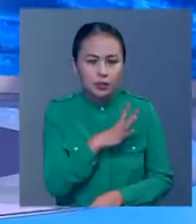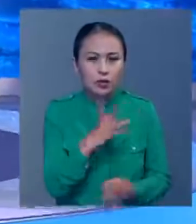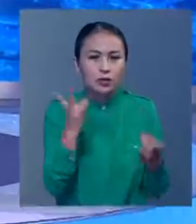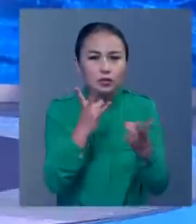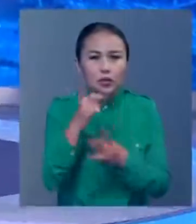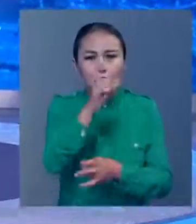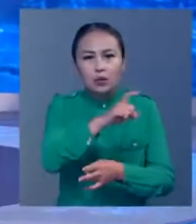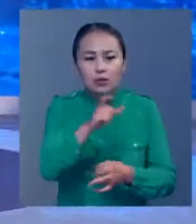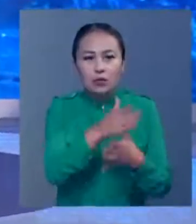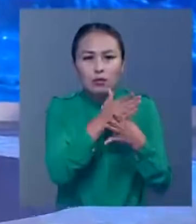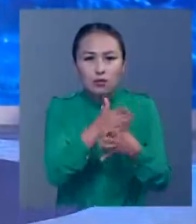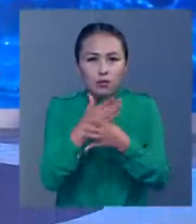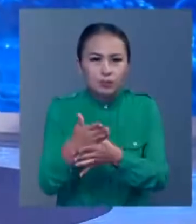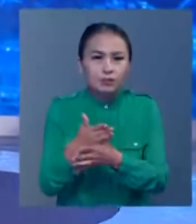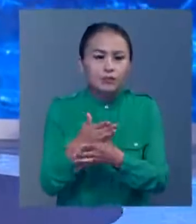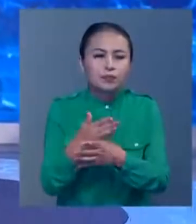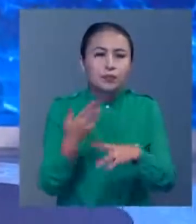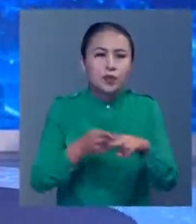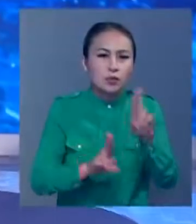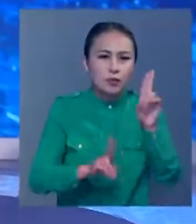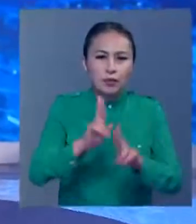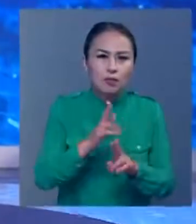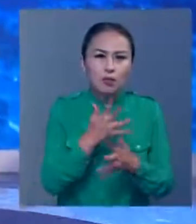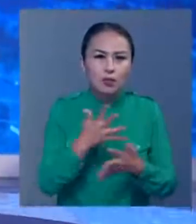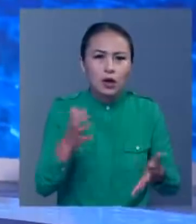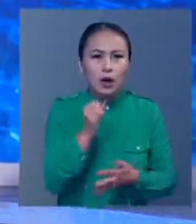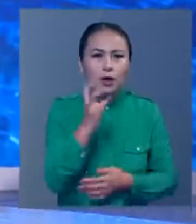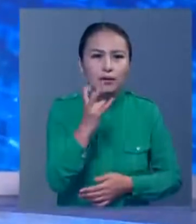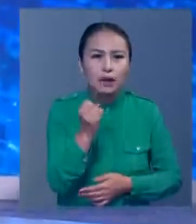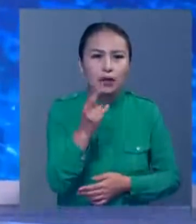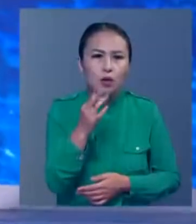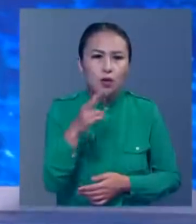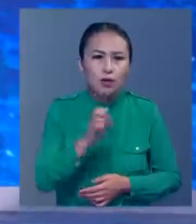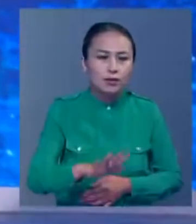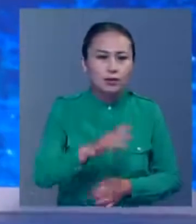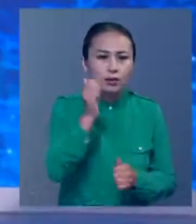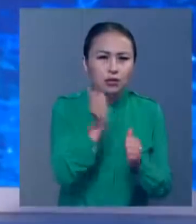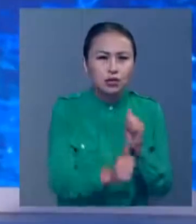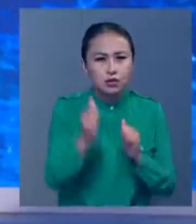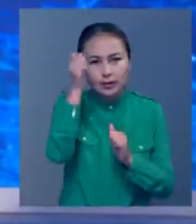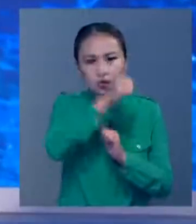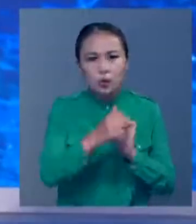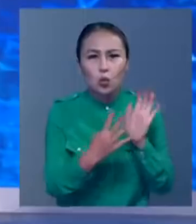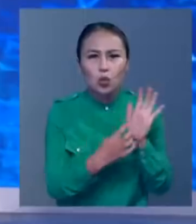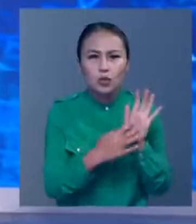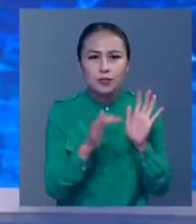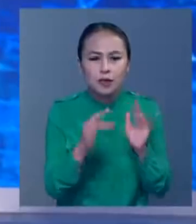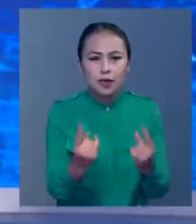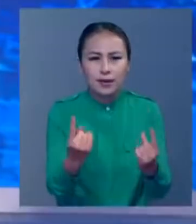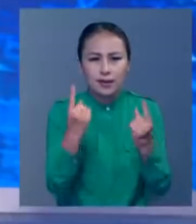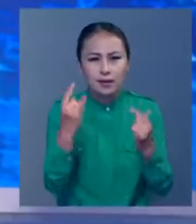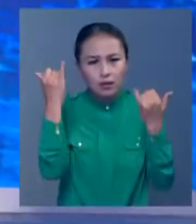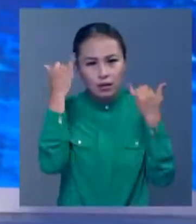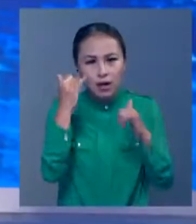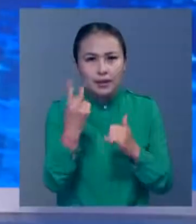жандарға құрбандықтың толық бағыштау әдісі басым. Анадолы жұрты жылда діни мейрамда шамамен 900 мың ірі қара